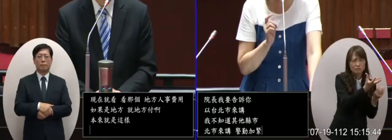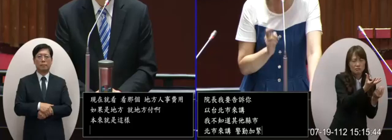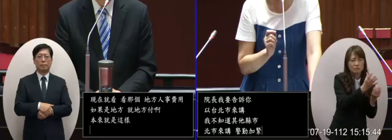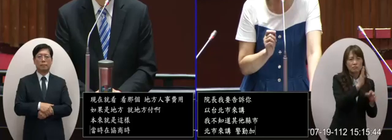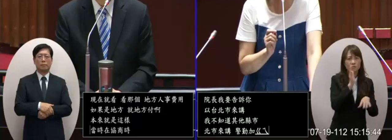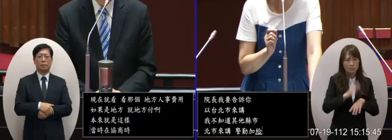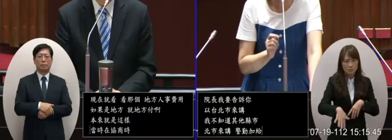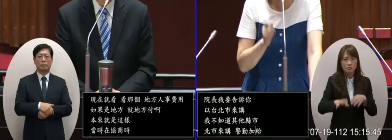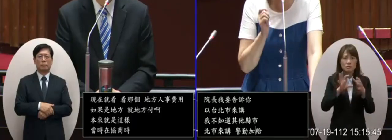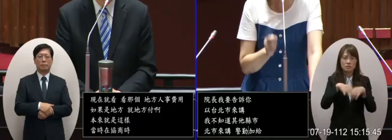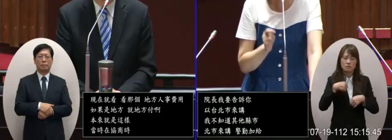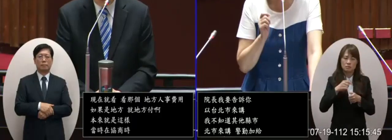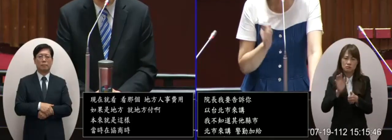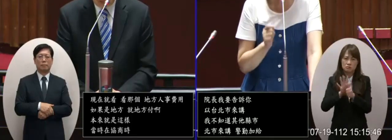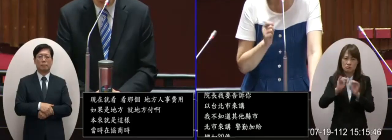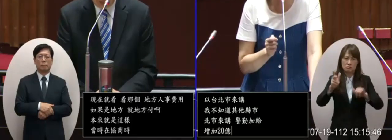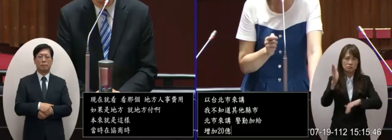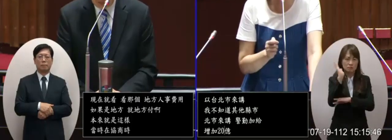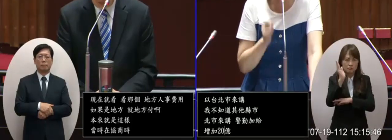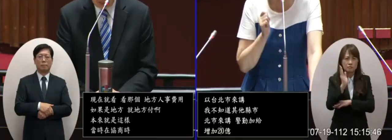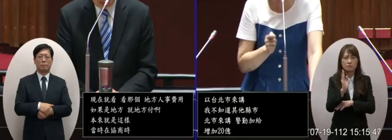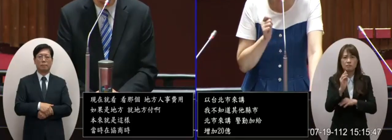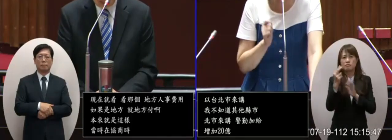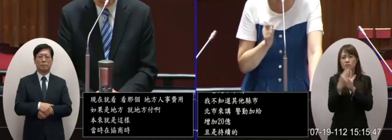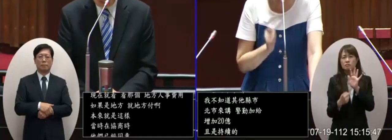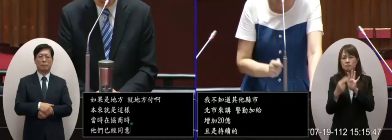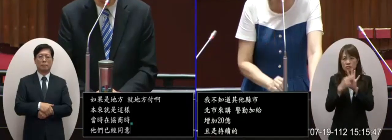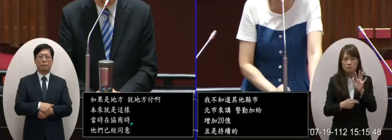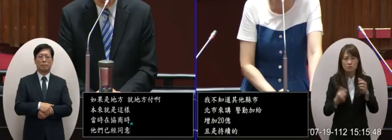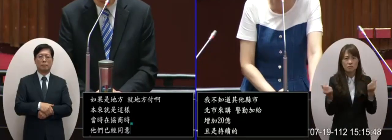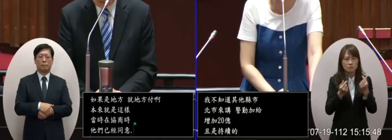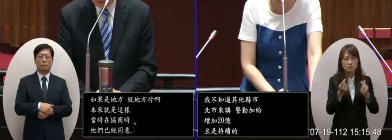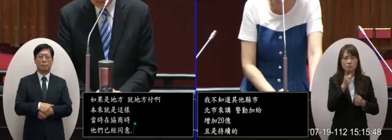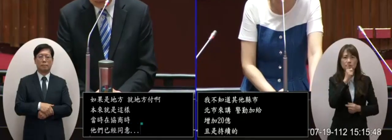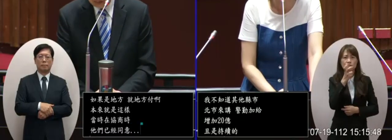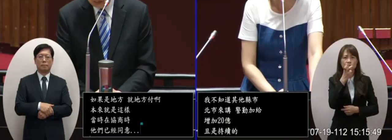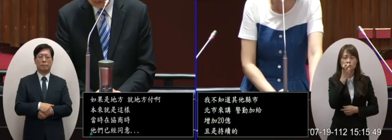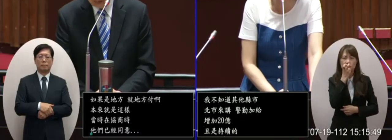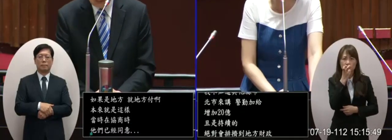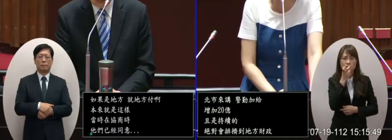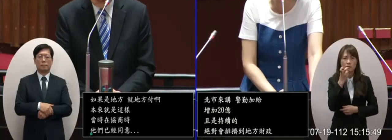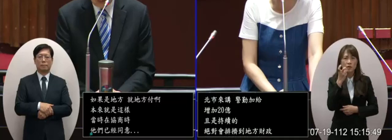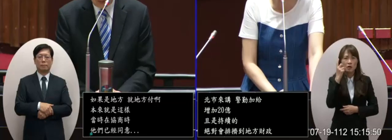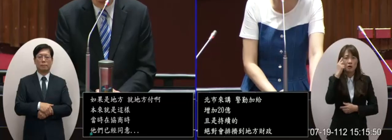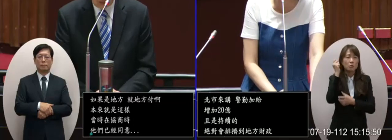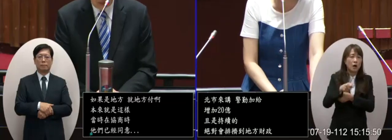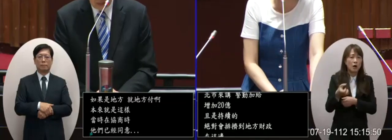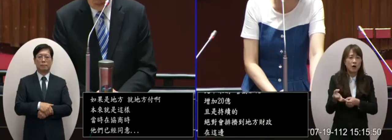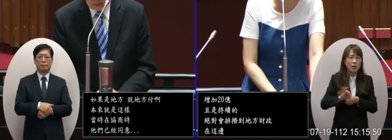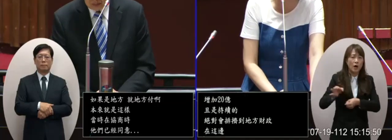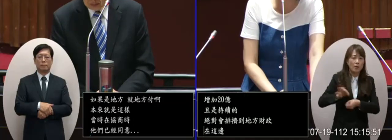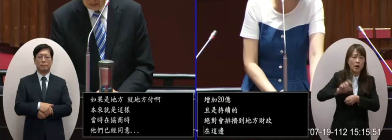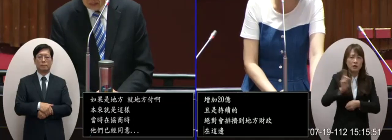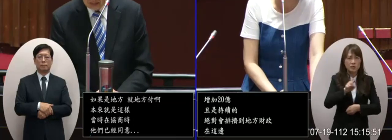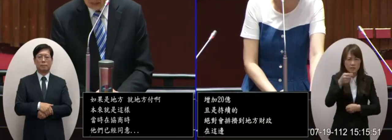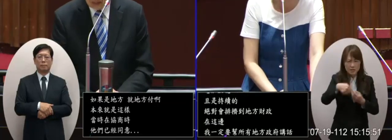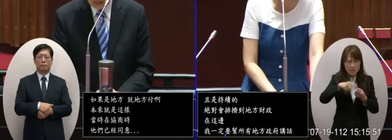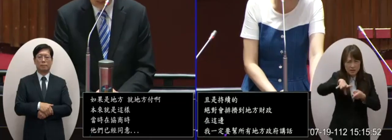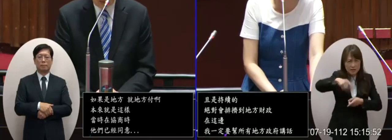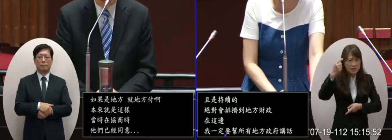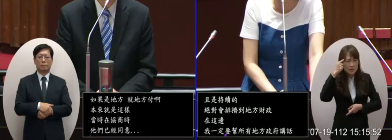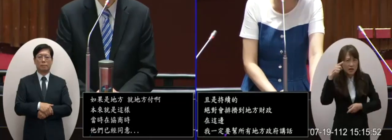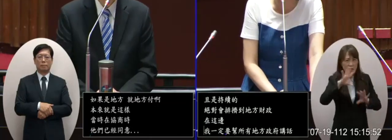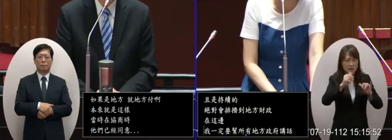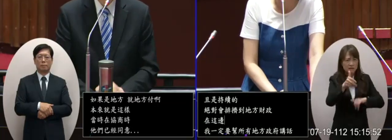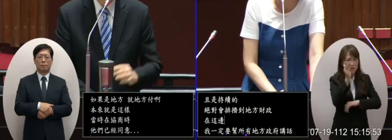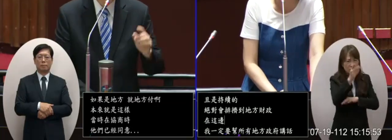政府讲话。中央在请客，中央在开支票的时候，你应该想到地方的财政，它也